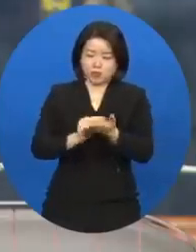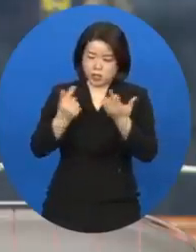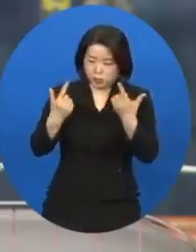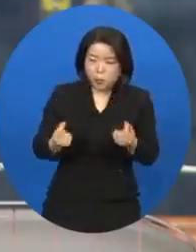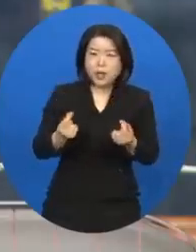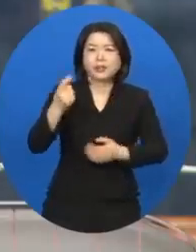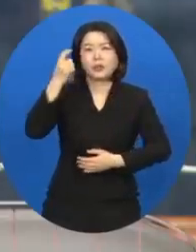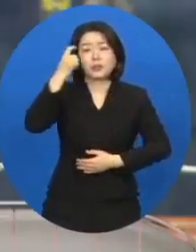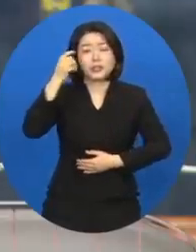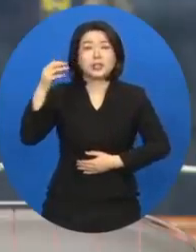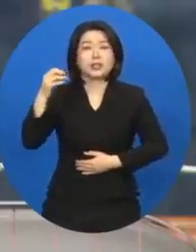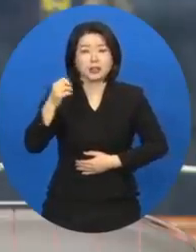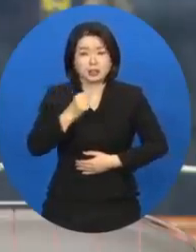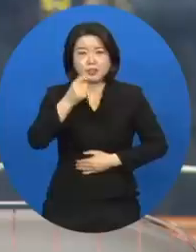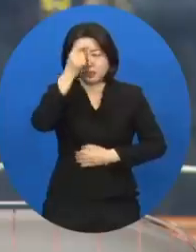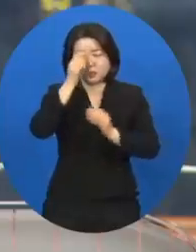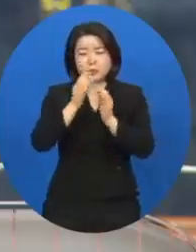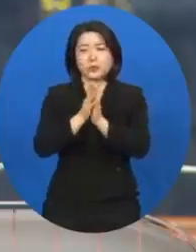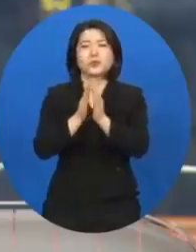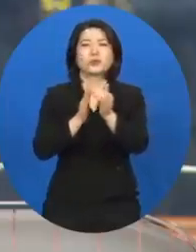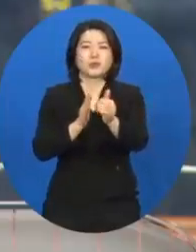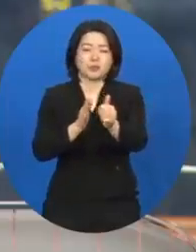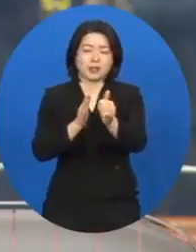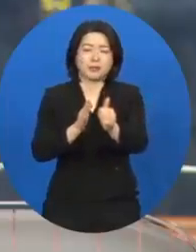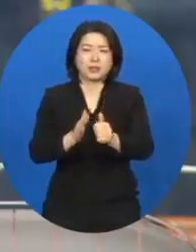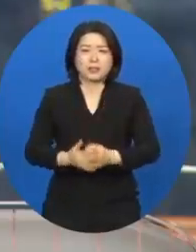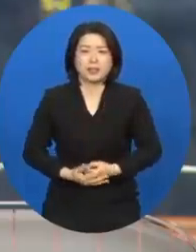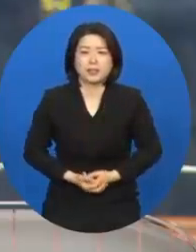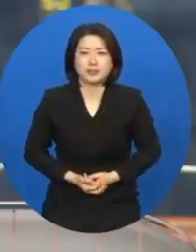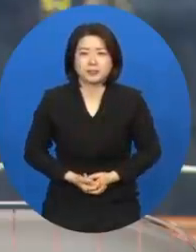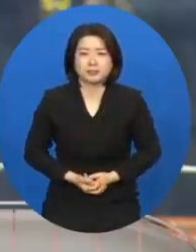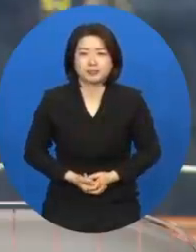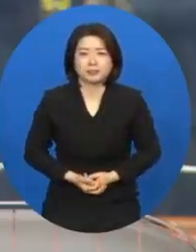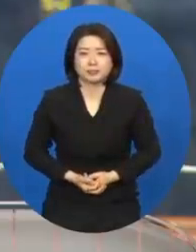그렇게 생각하고 기도해 주시기를 부탁을 드립니다.